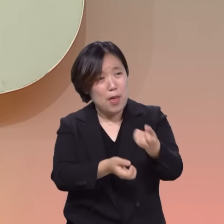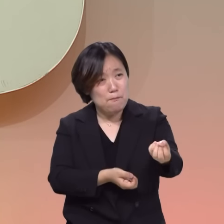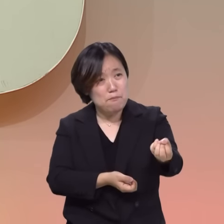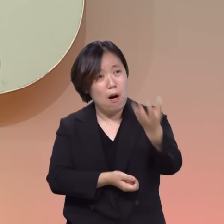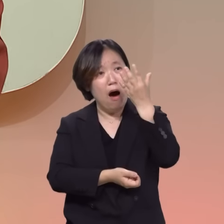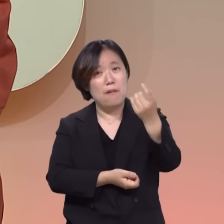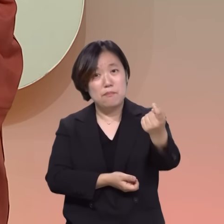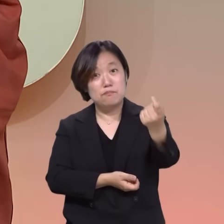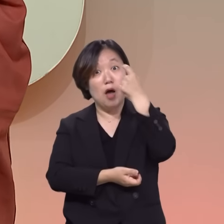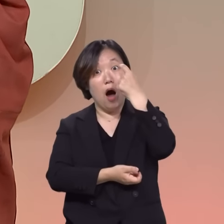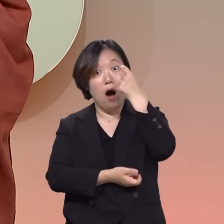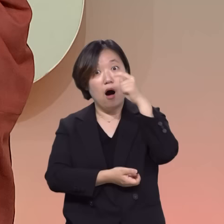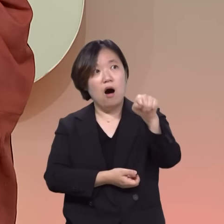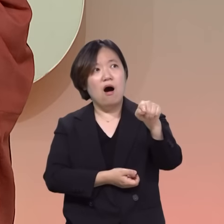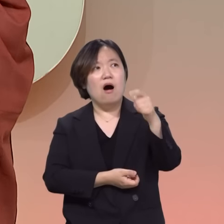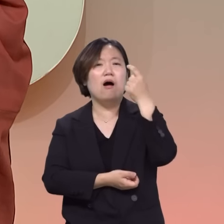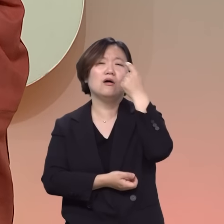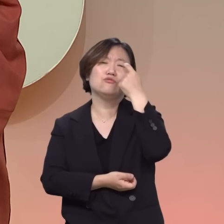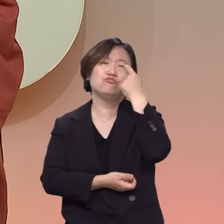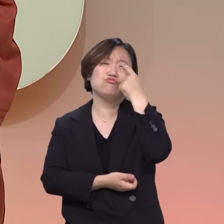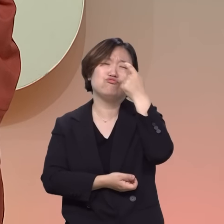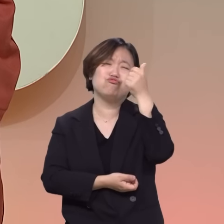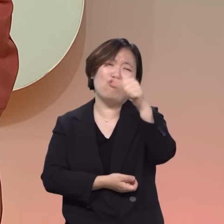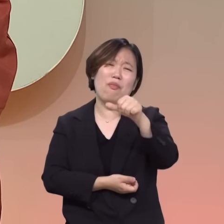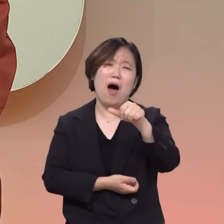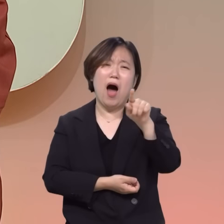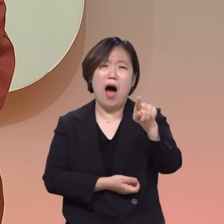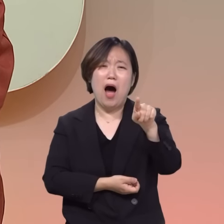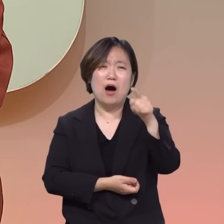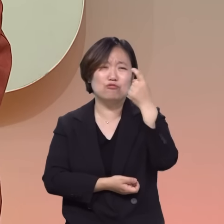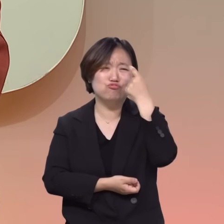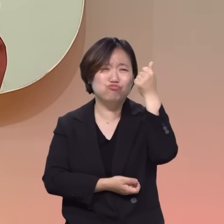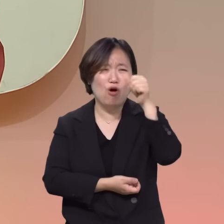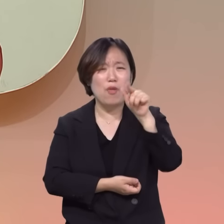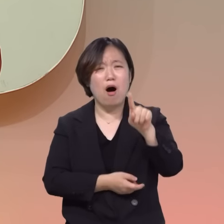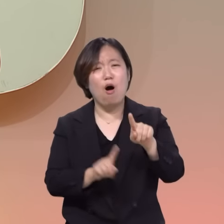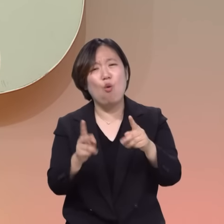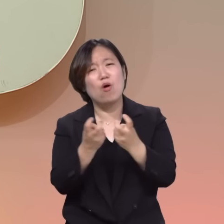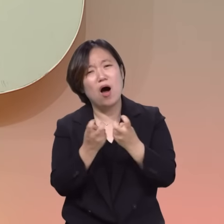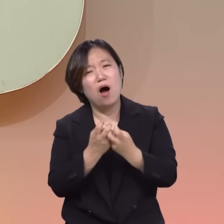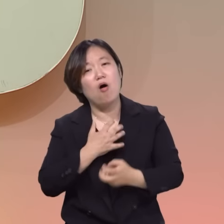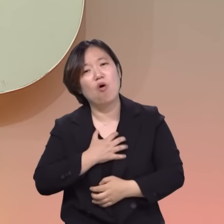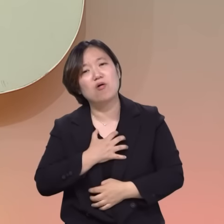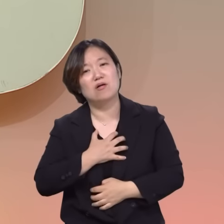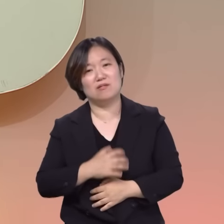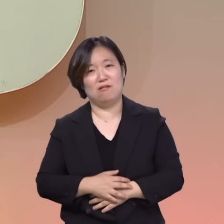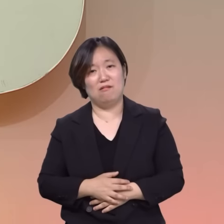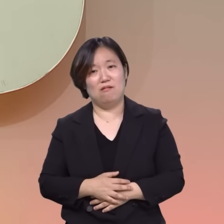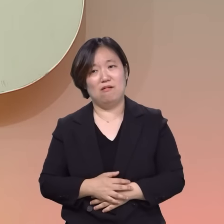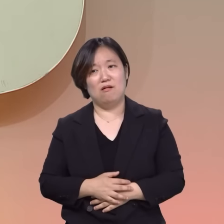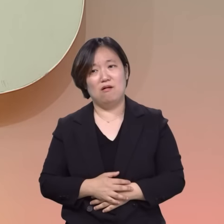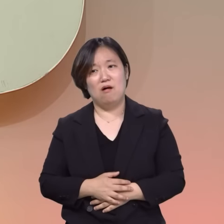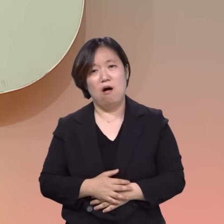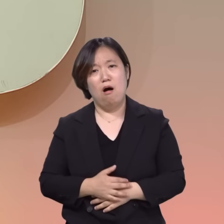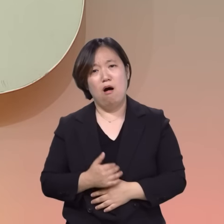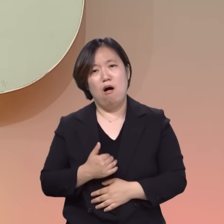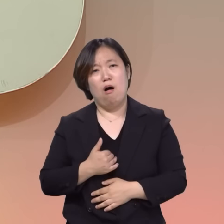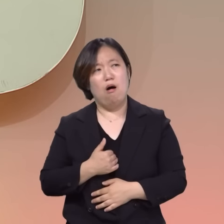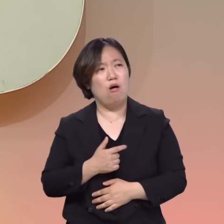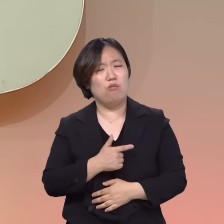그 주변 사람들이 와 이거 실 이거 명되 이거 어떡하냐 어떡하냐 어우 생각하면 생각만